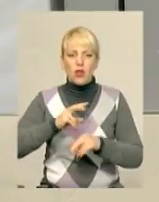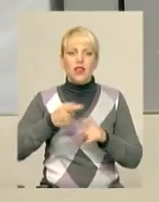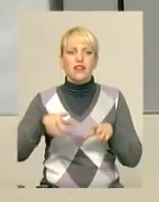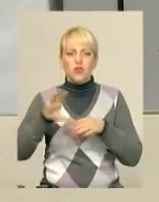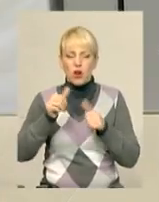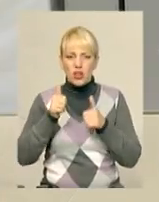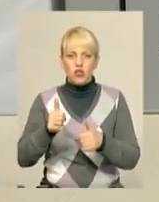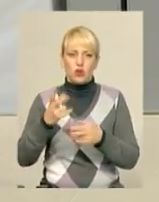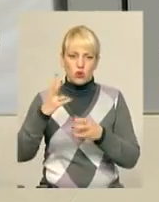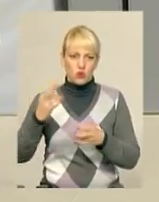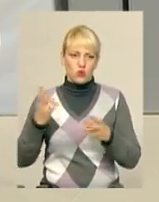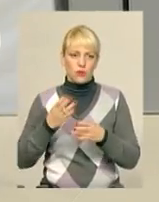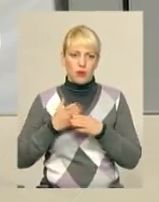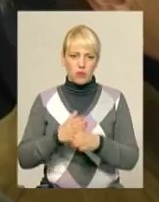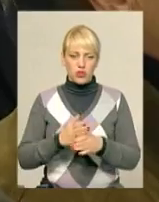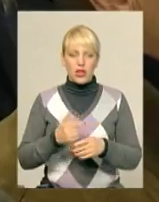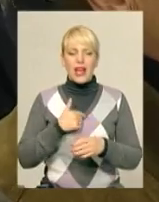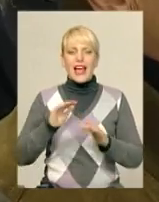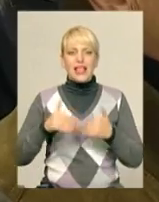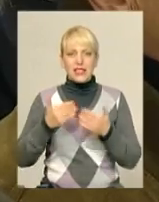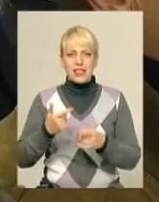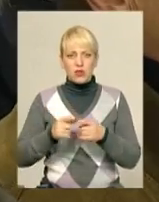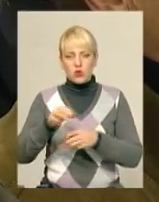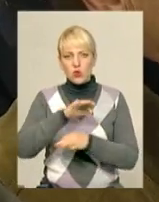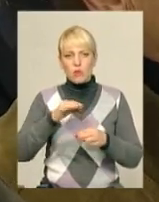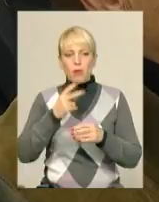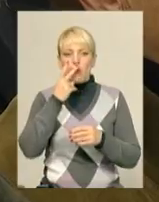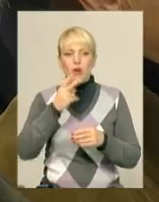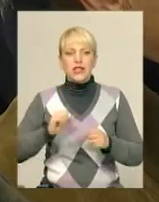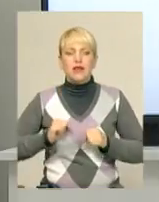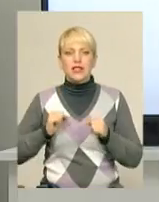Ініціатори проєкту намагалися показати героїв АТО справжніми.